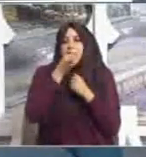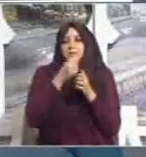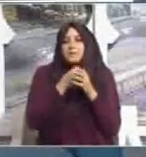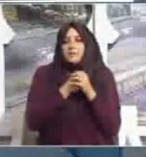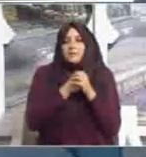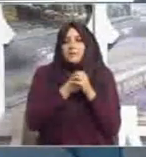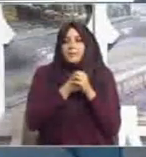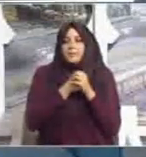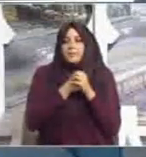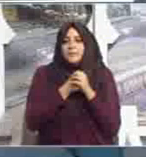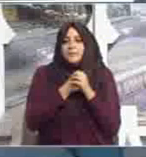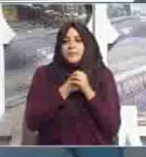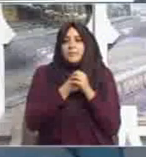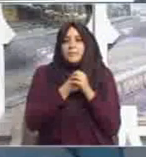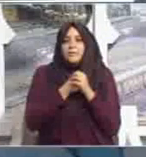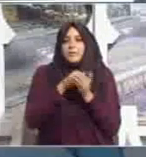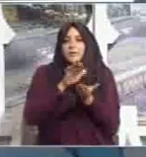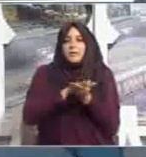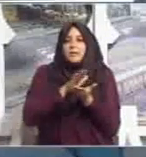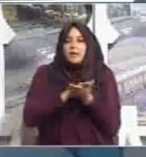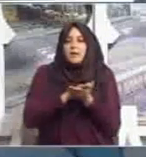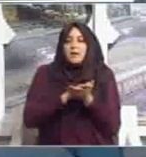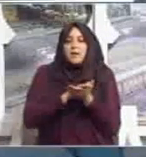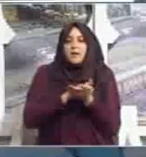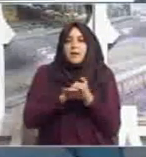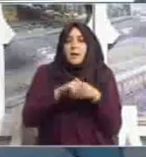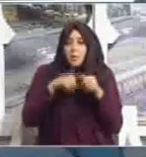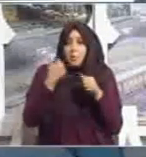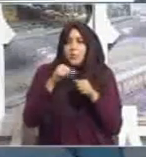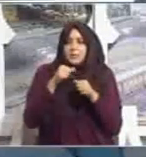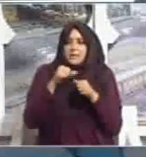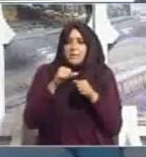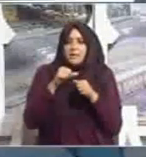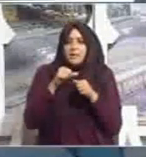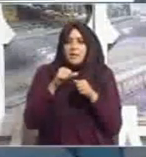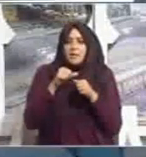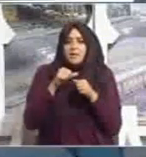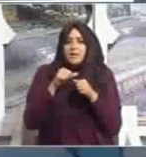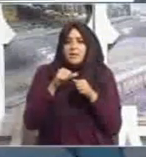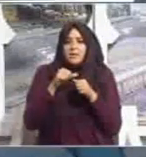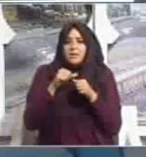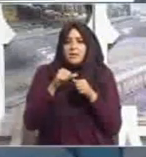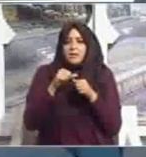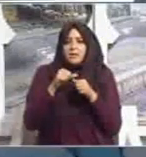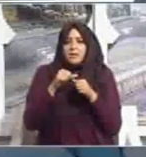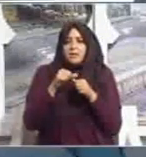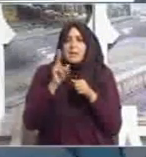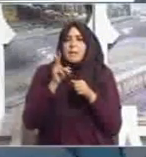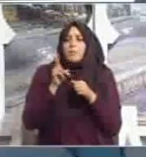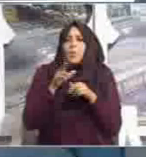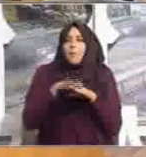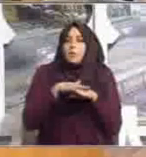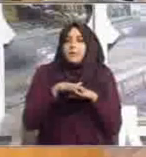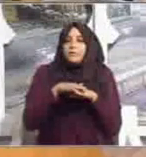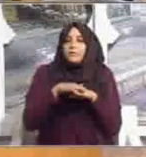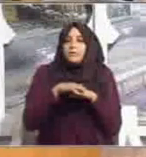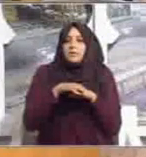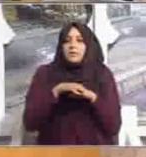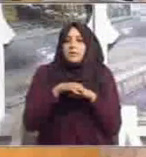نعم التيمم للرجل. التيمم نعم التيمم ليه ماذا التيمم؟